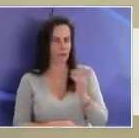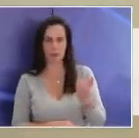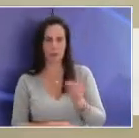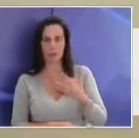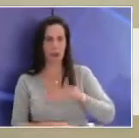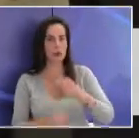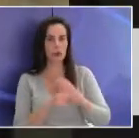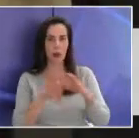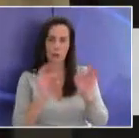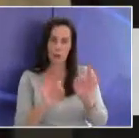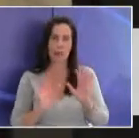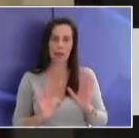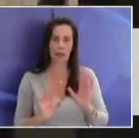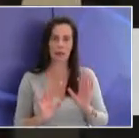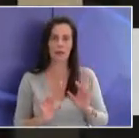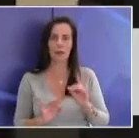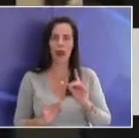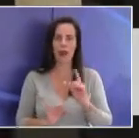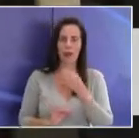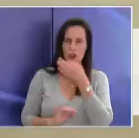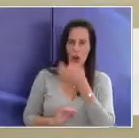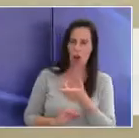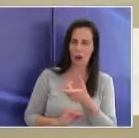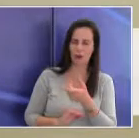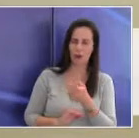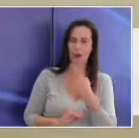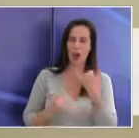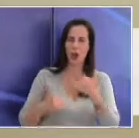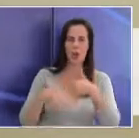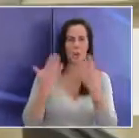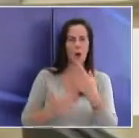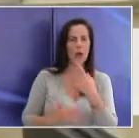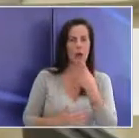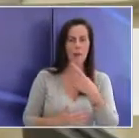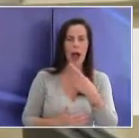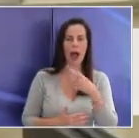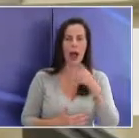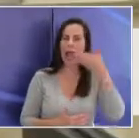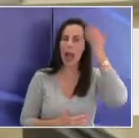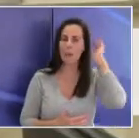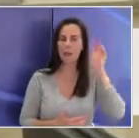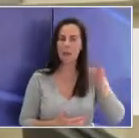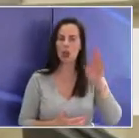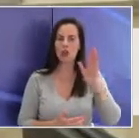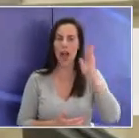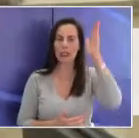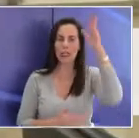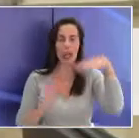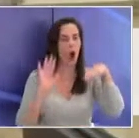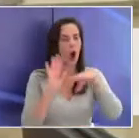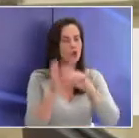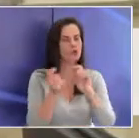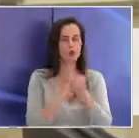רוצה ללכת לבחירות זה בסדר, אבל אפשר ללכת מסיבות אחרות. אומר הבוקר לפיד, שבעצם החוק הזה